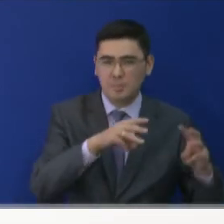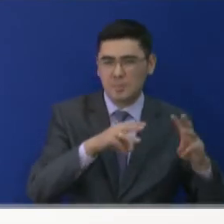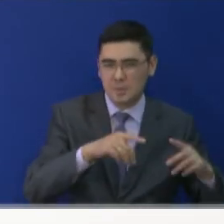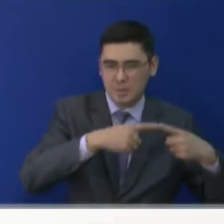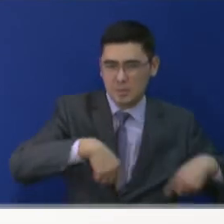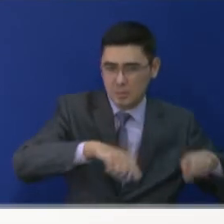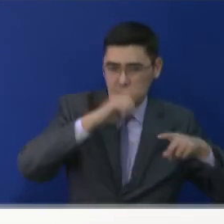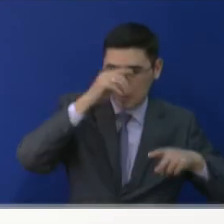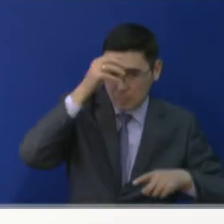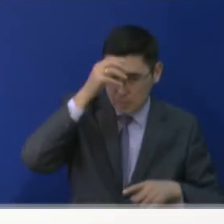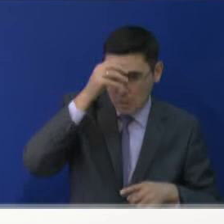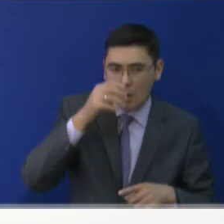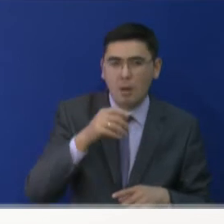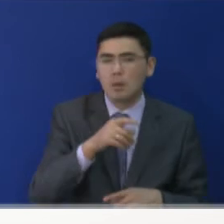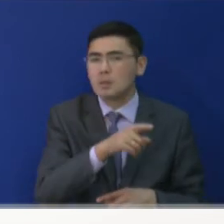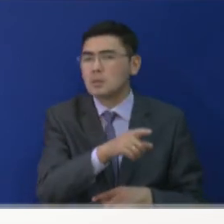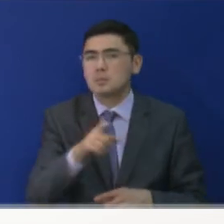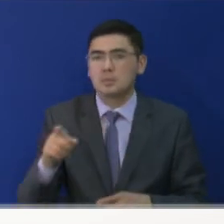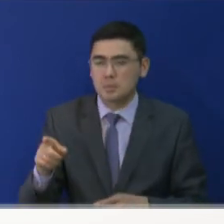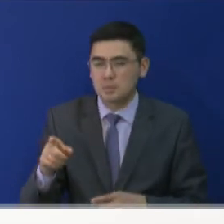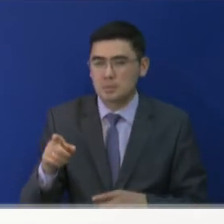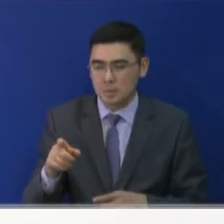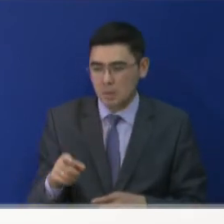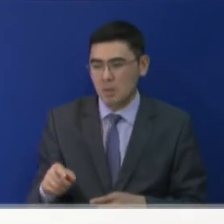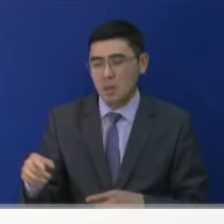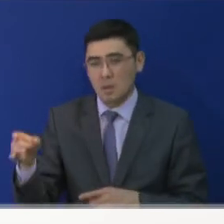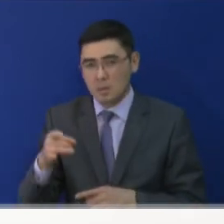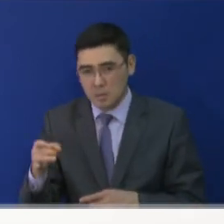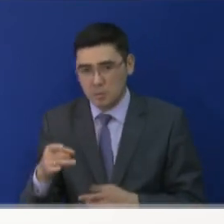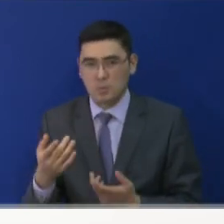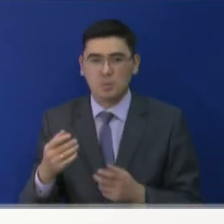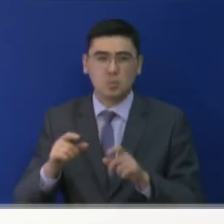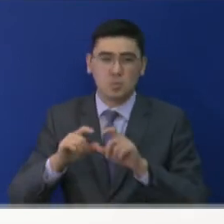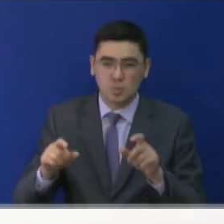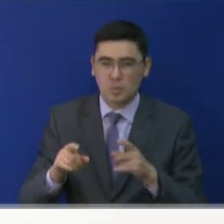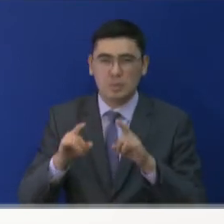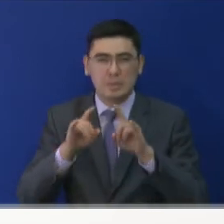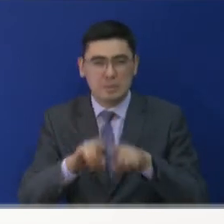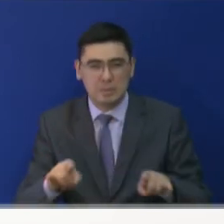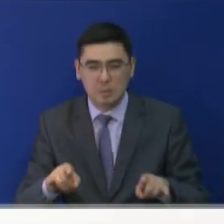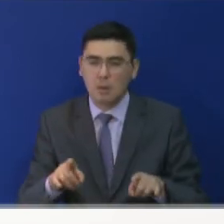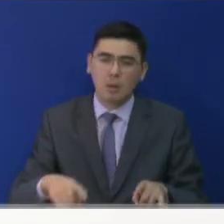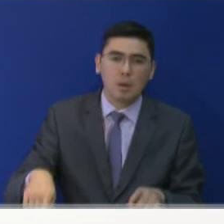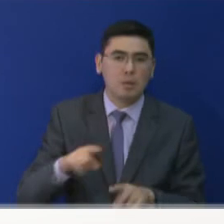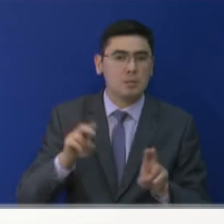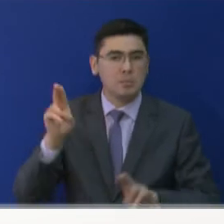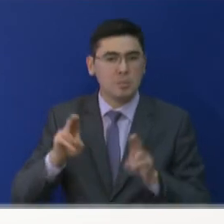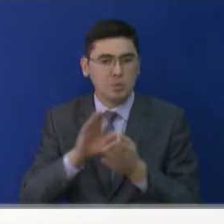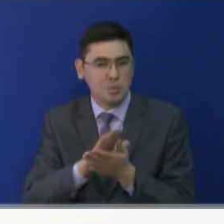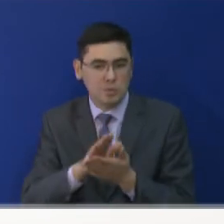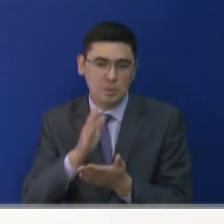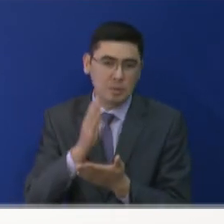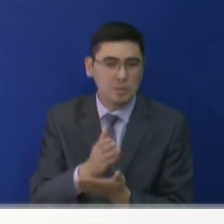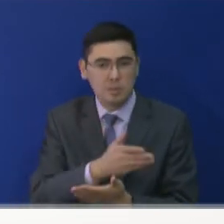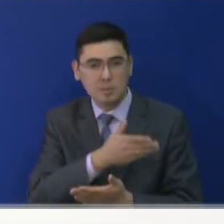саласындағы сапаны қамтамасыз ету комитетінің аумақтық департаменттері мектептер мен балабақшалардың санитарлық гигиеналық талаптарды орындауы